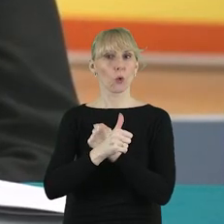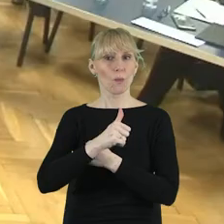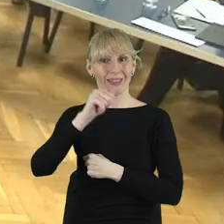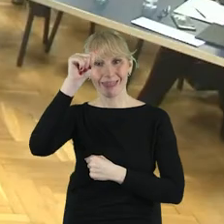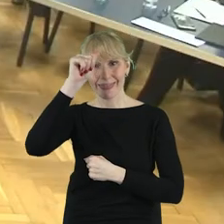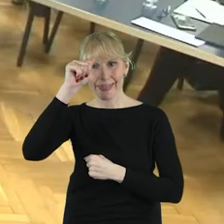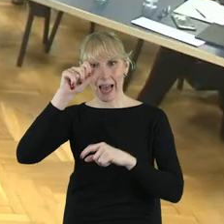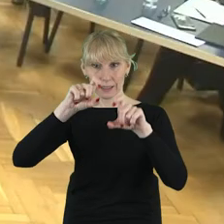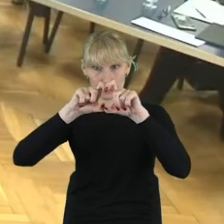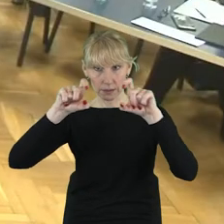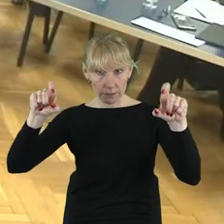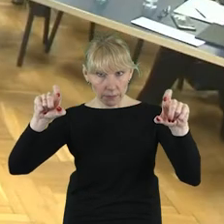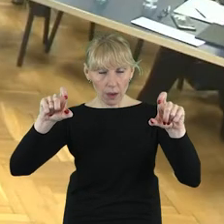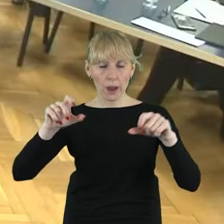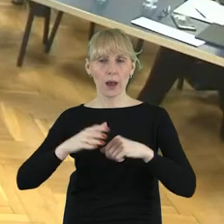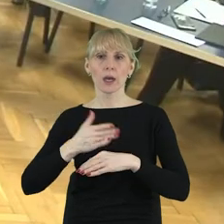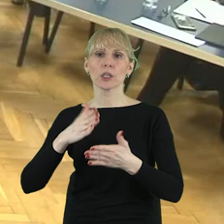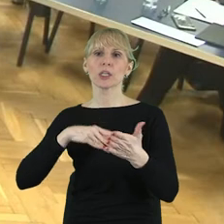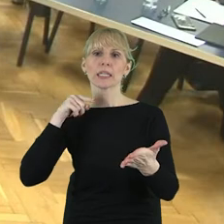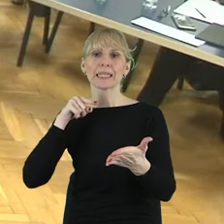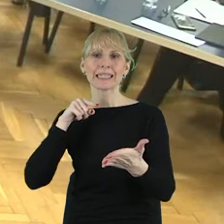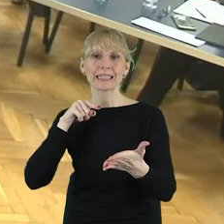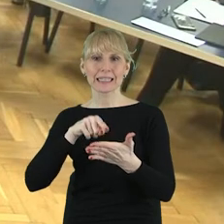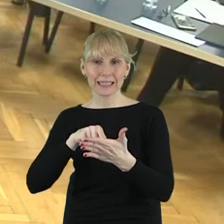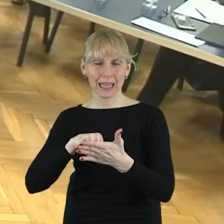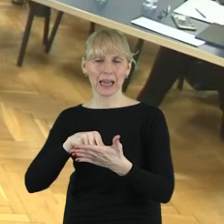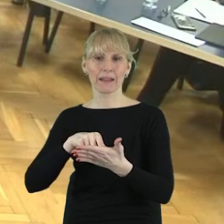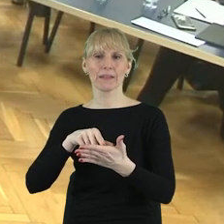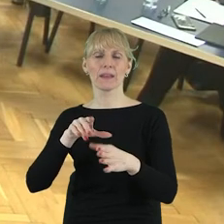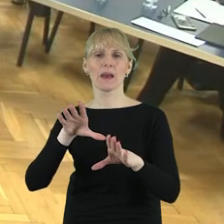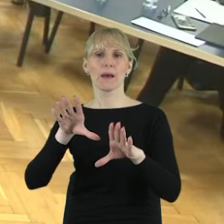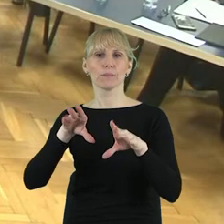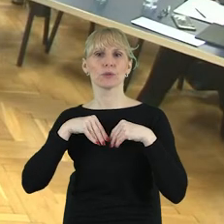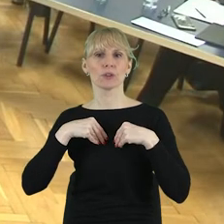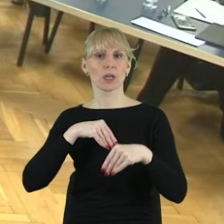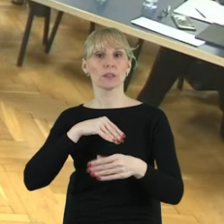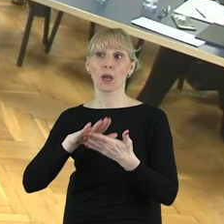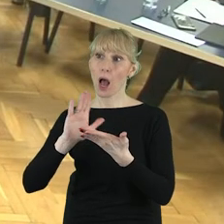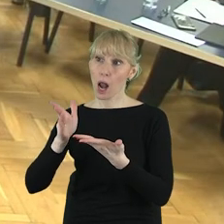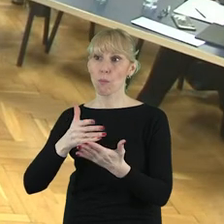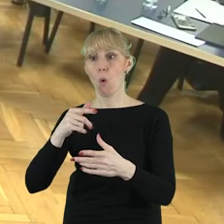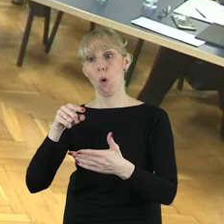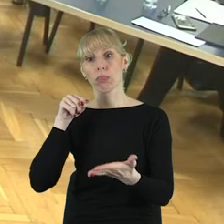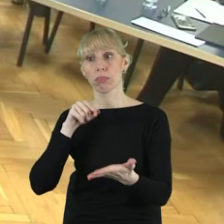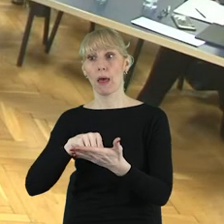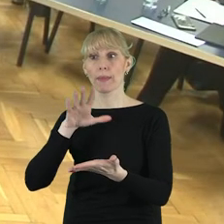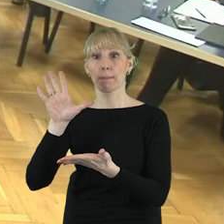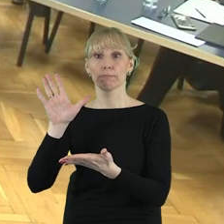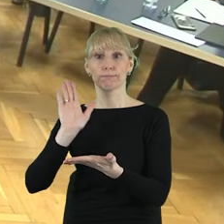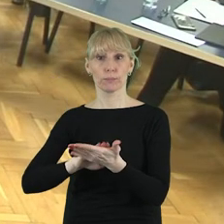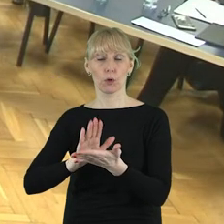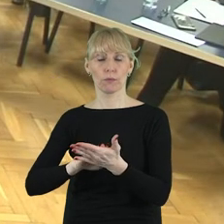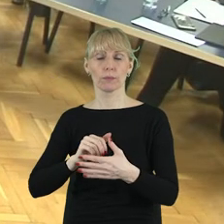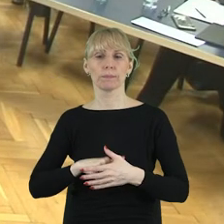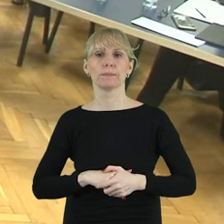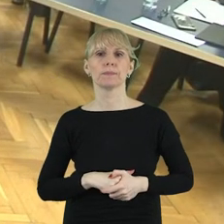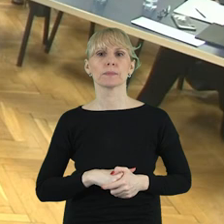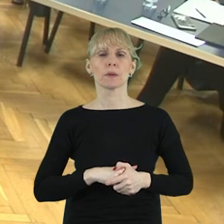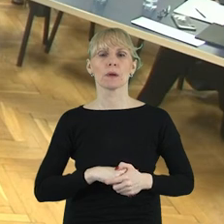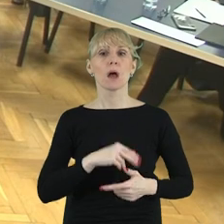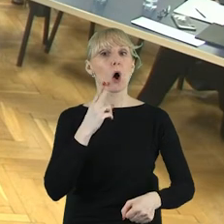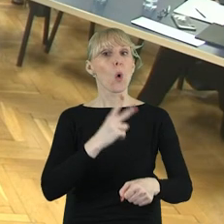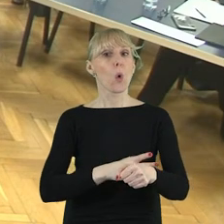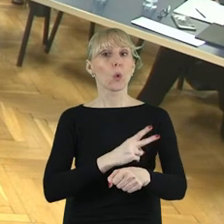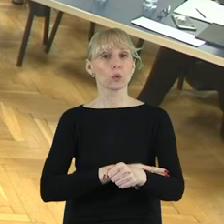tych dokumentów oraz datę ich przyjęcia bądź uchwalenia. Chciałbym się dowiedzieć również, czy Urząd